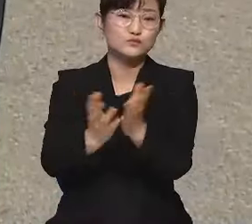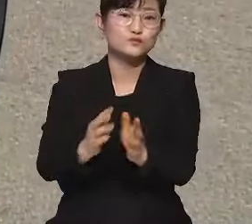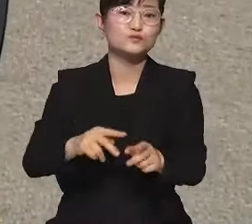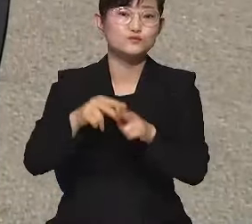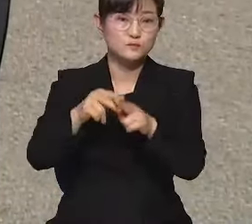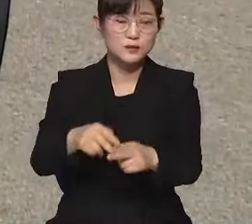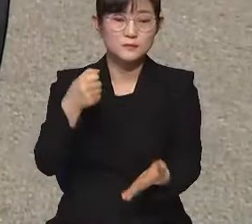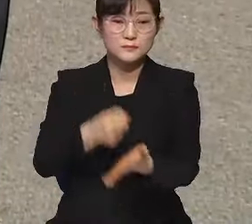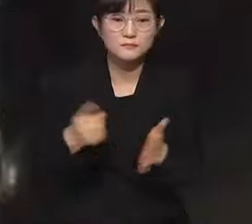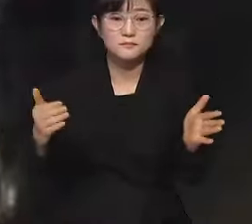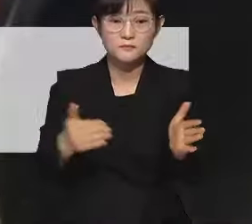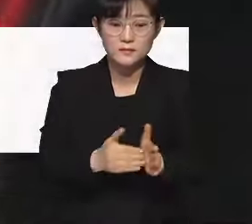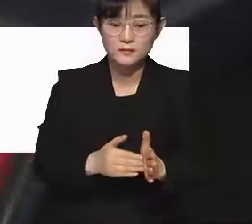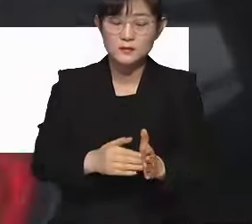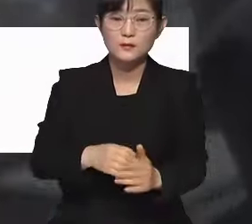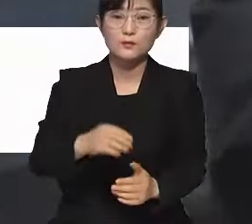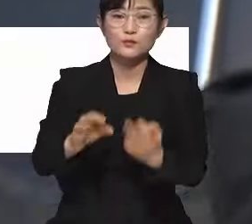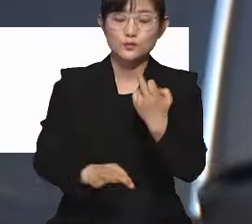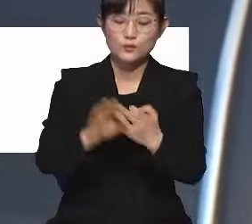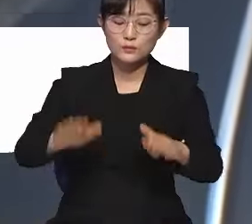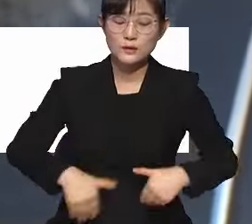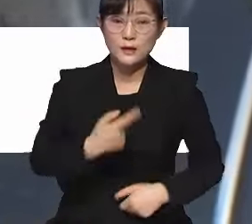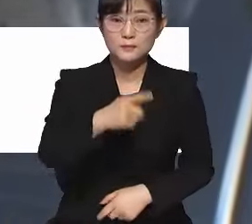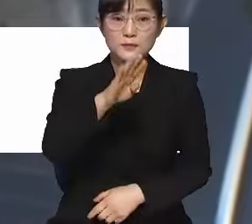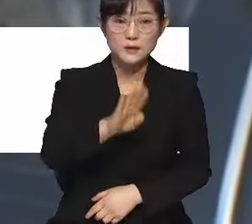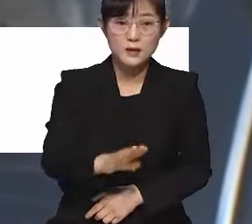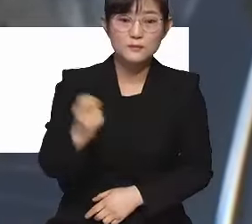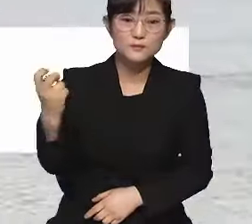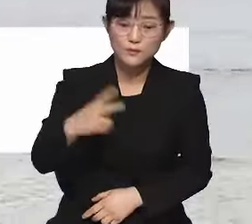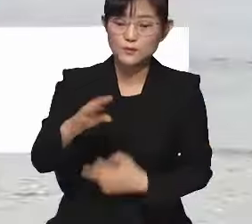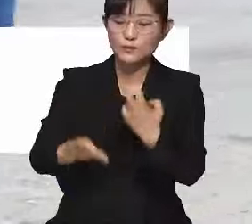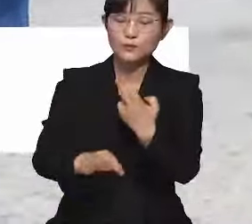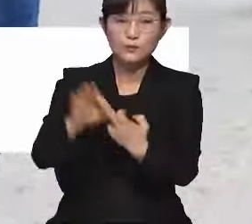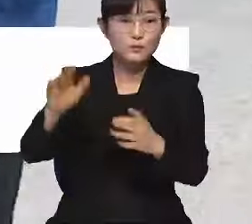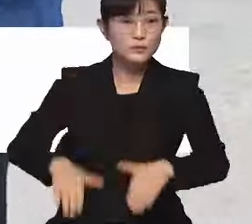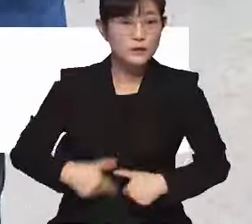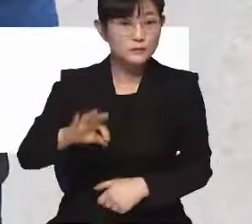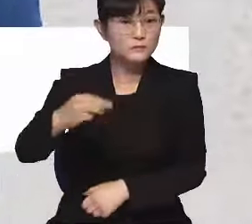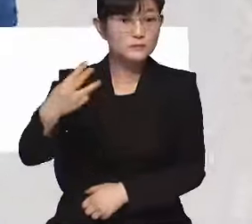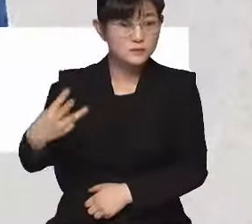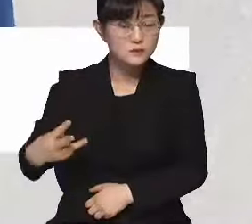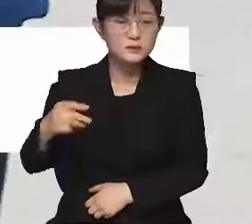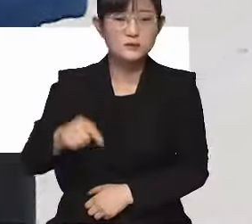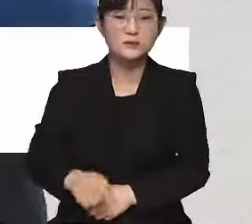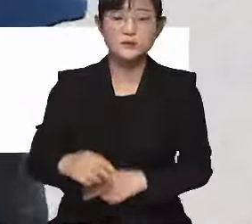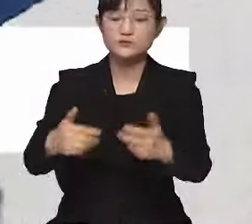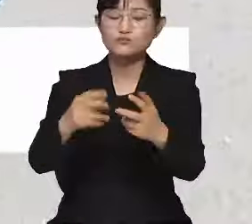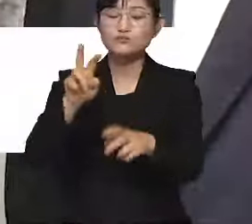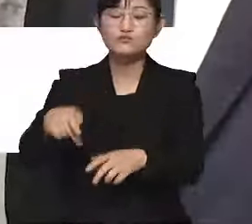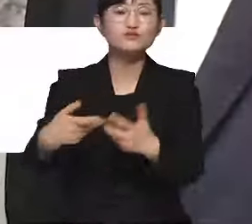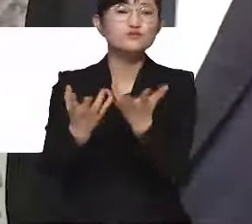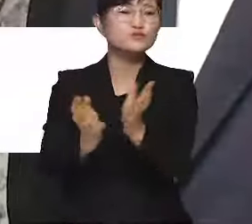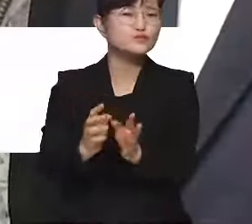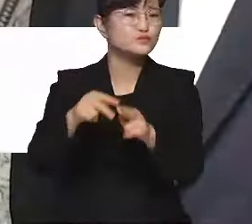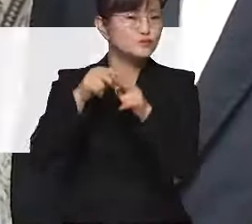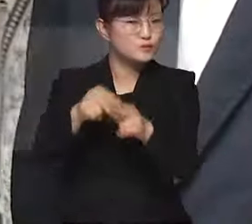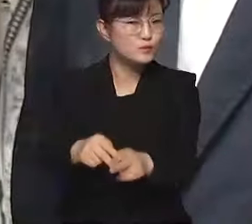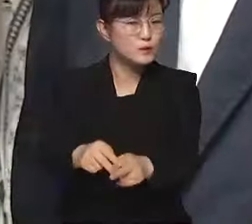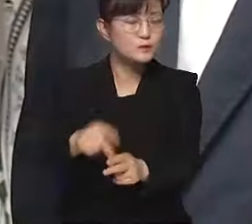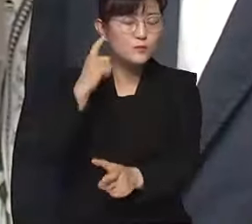광주에서는 동남갑의 노영욱 전 장관과 동남을의 김성환 전 동구청장이 무소속 출마를 저울질하고